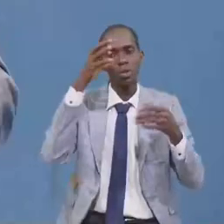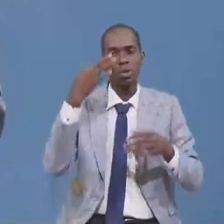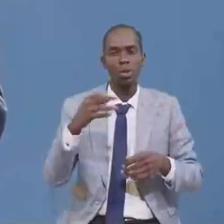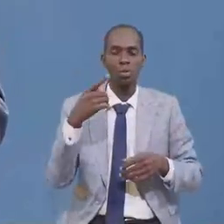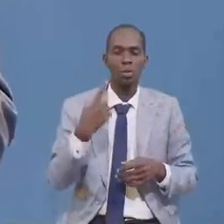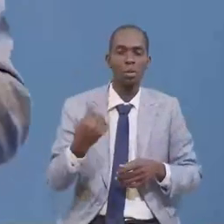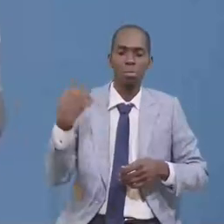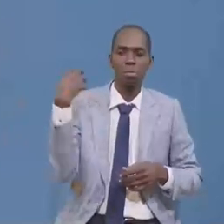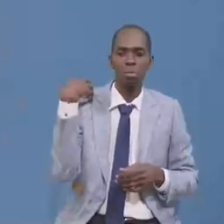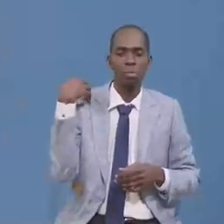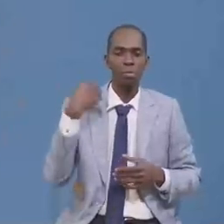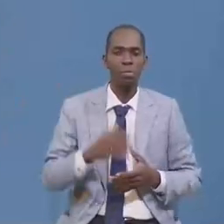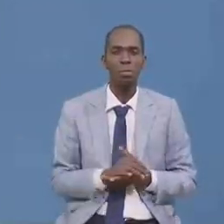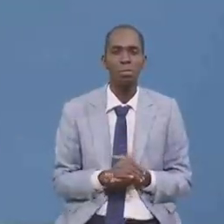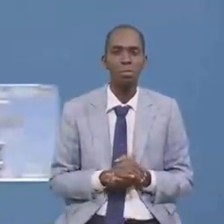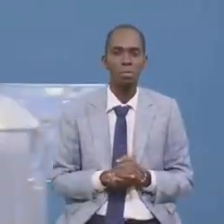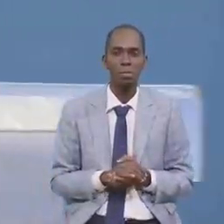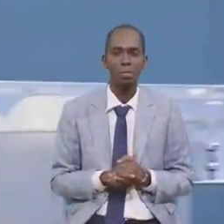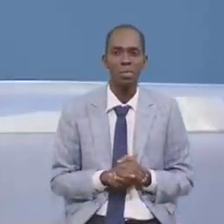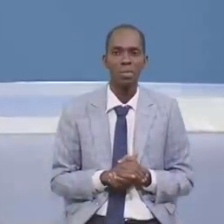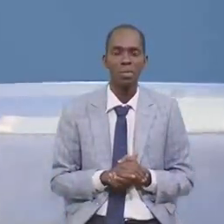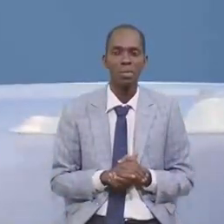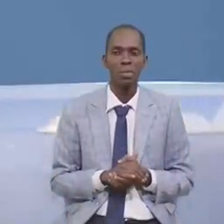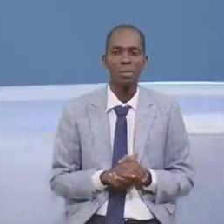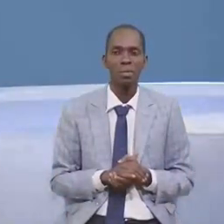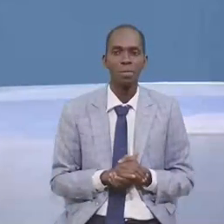L'espérance ferme du maître.